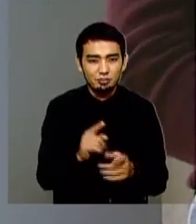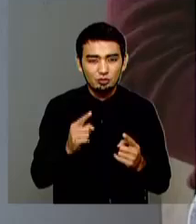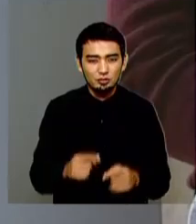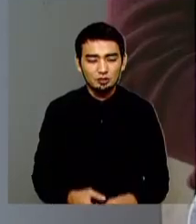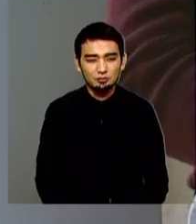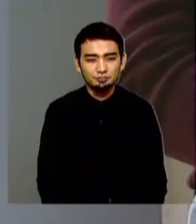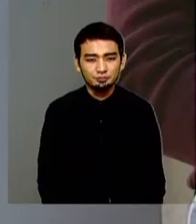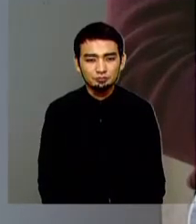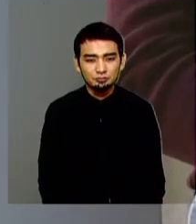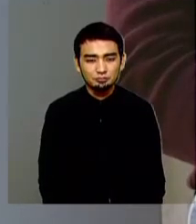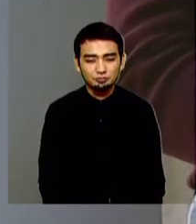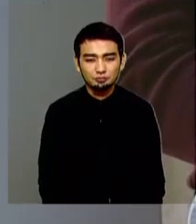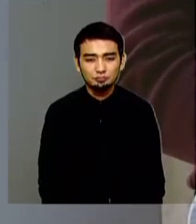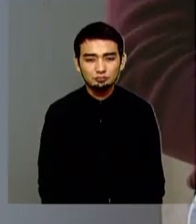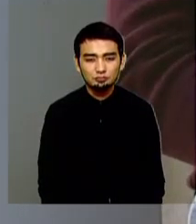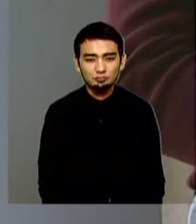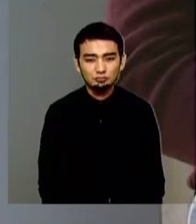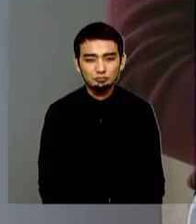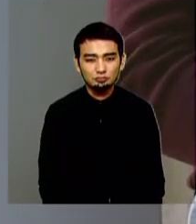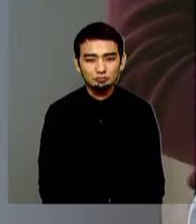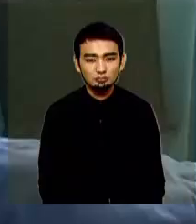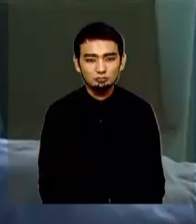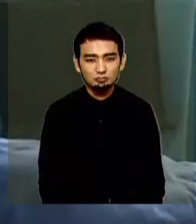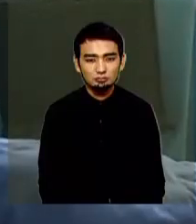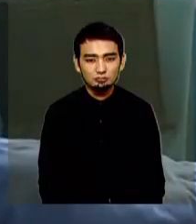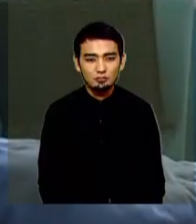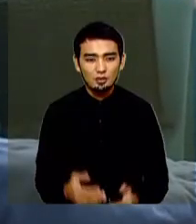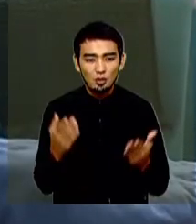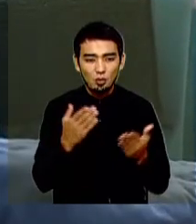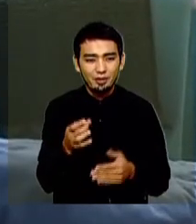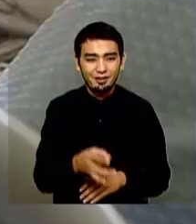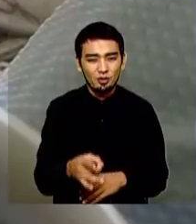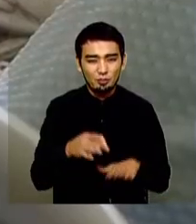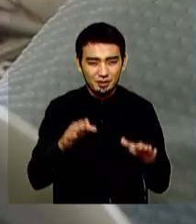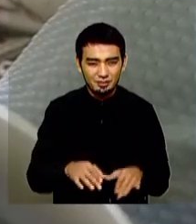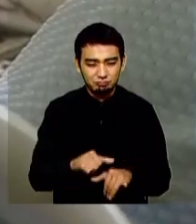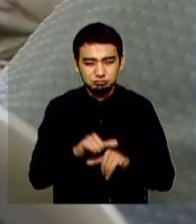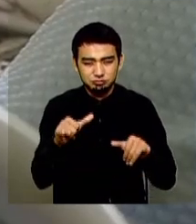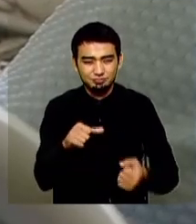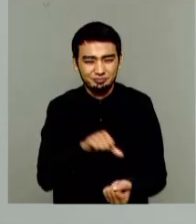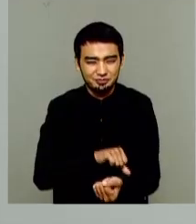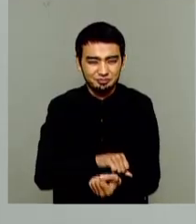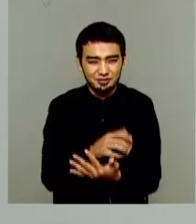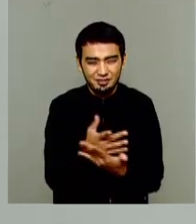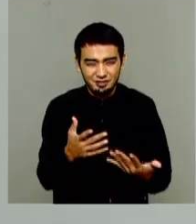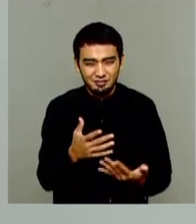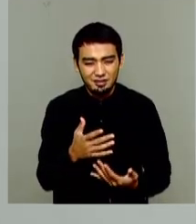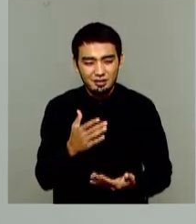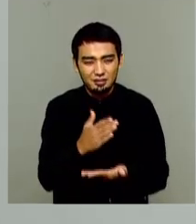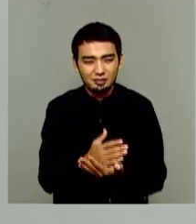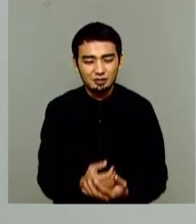никому, конечно, чтобы начинали даже. Какие регионы в лидерах по употреблению наркотических